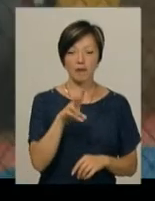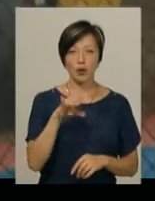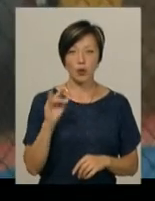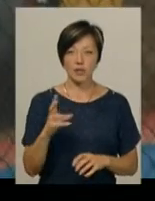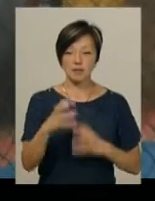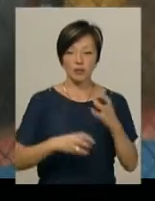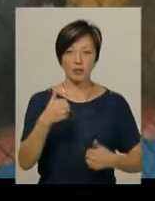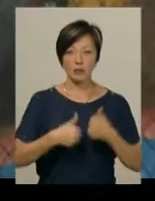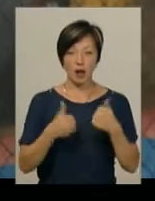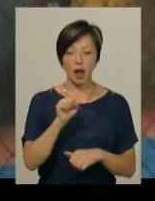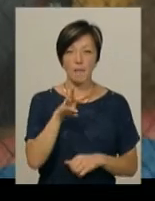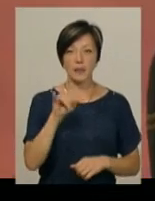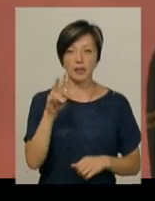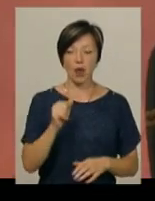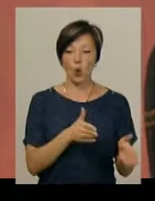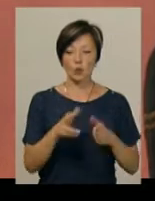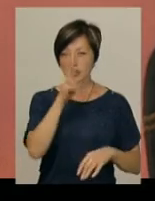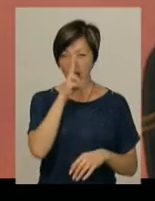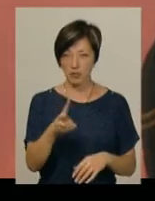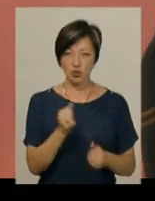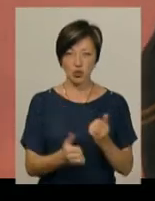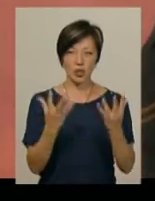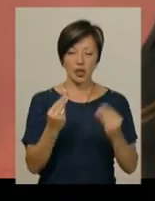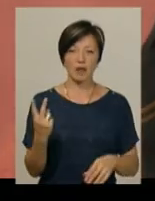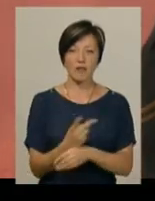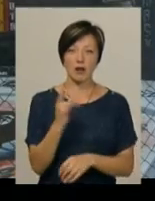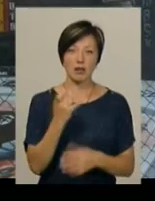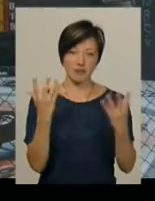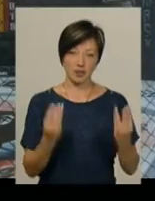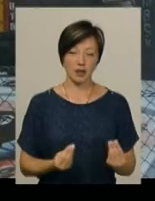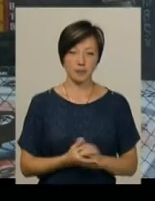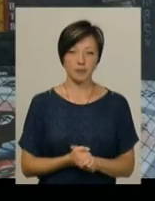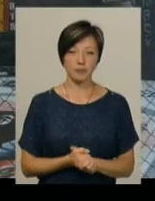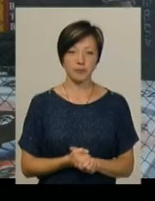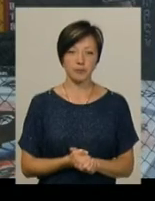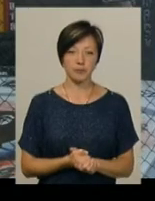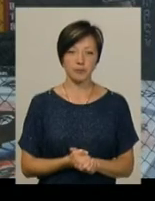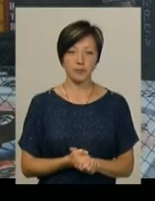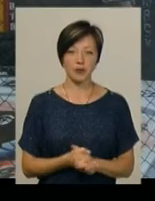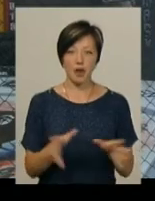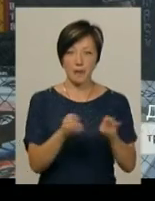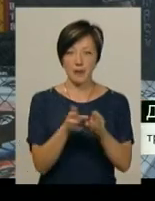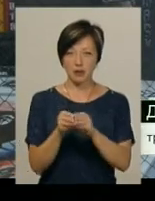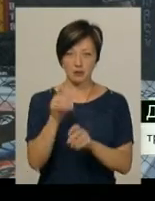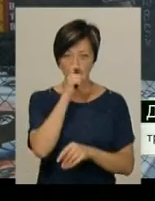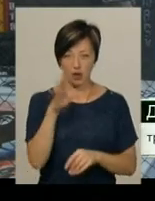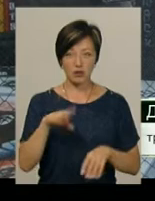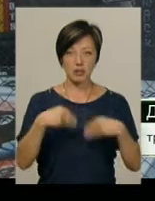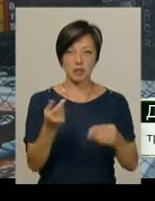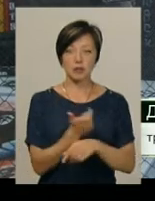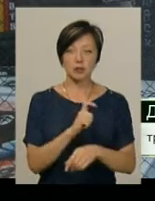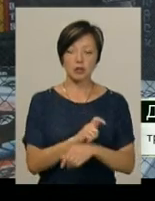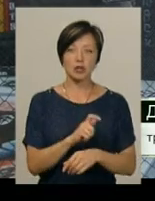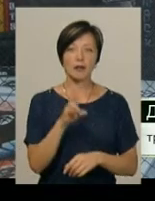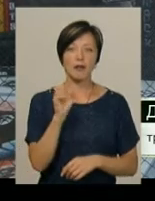світових змагань Аміна Гончар готується 2 місяці, щодня, двічі на день. В Аміни партер досить непоганий партер. Ми хочемо дати їй трошки більше